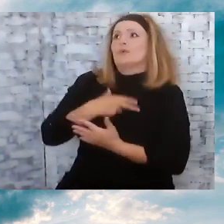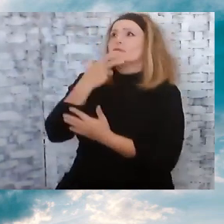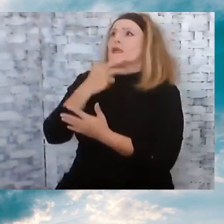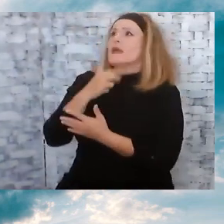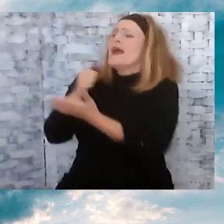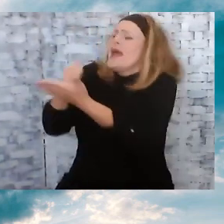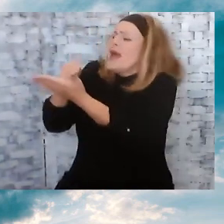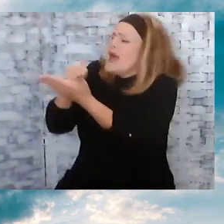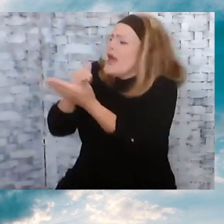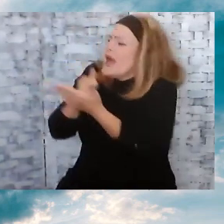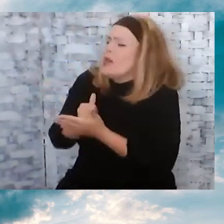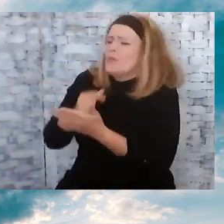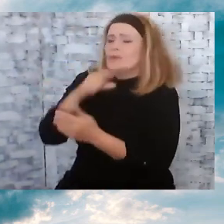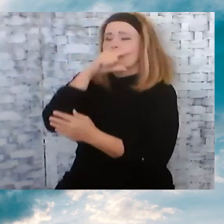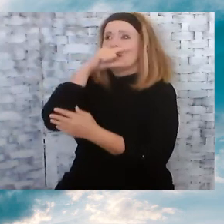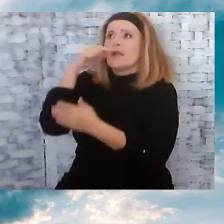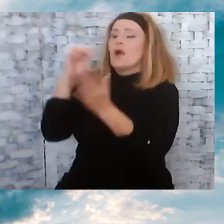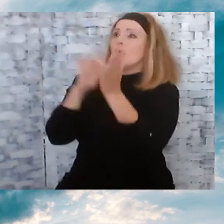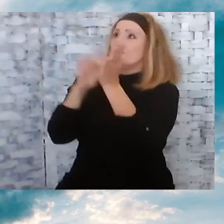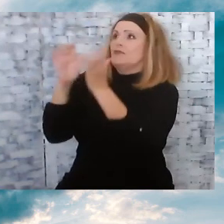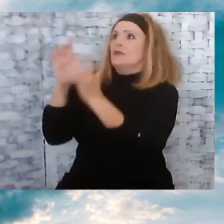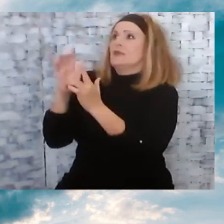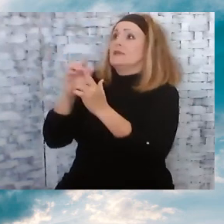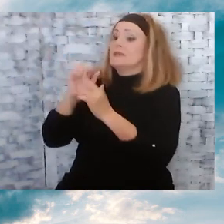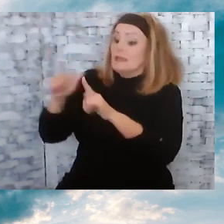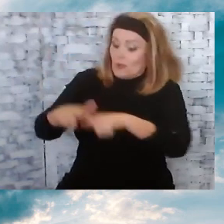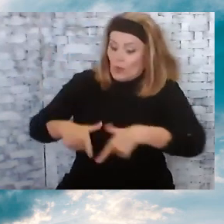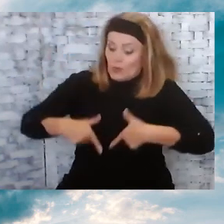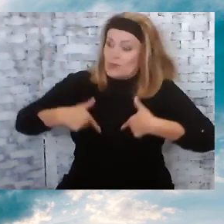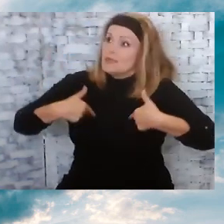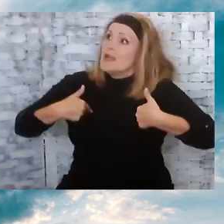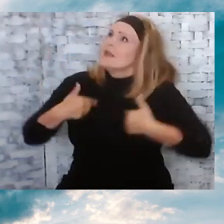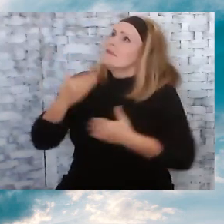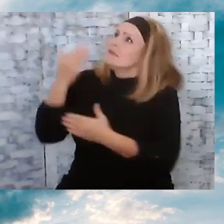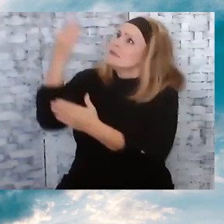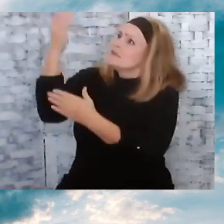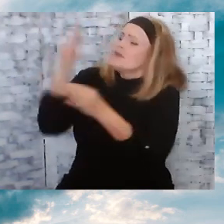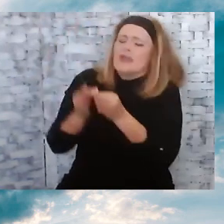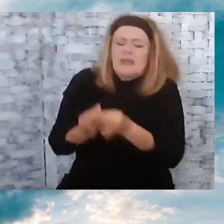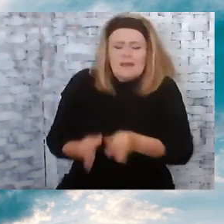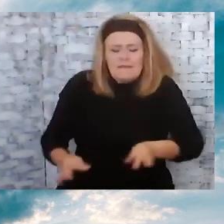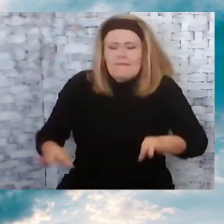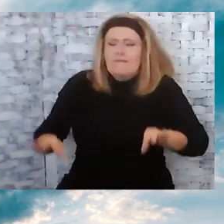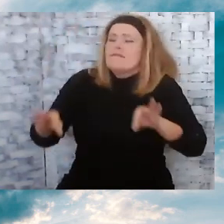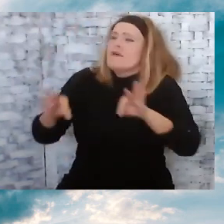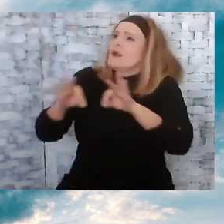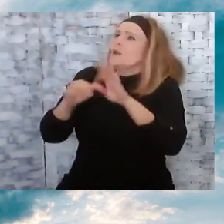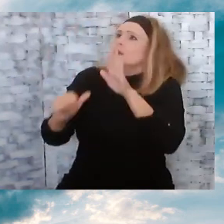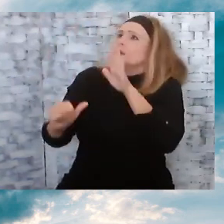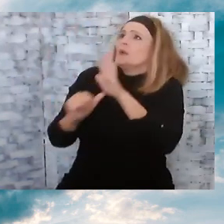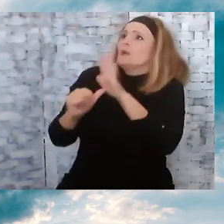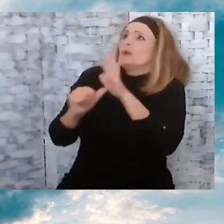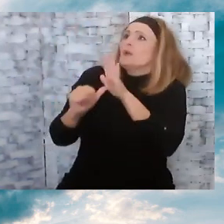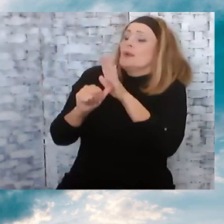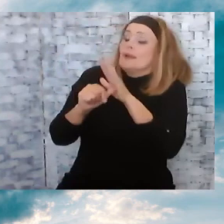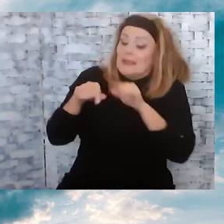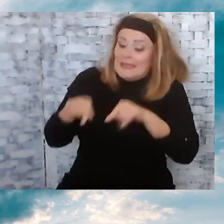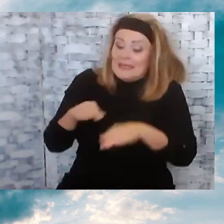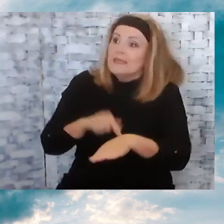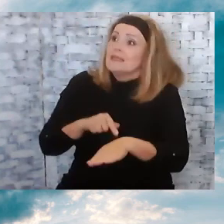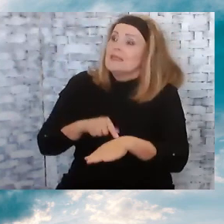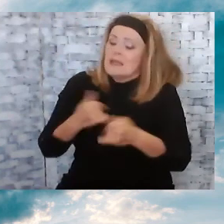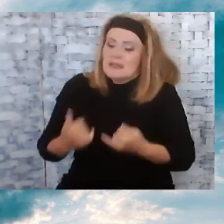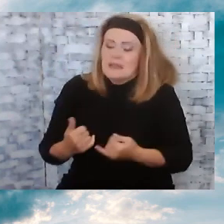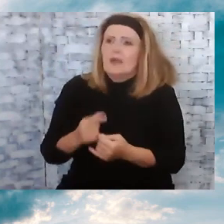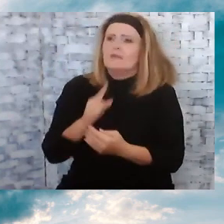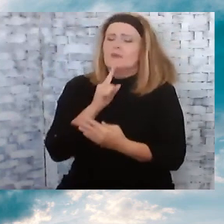Help ons in die naam van Jesus om te weet dat ons lewens vir U kosbaar is. In hierdie tyd van